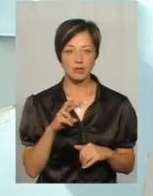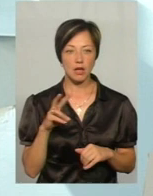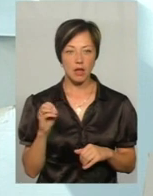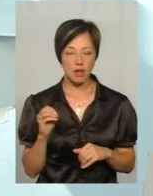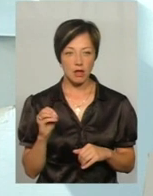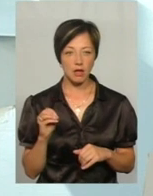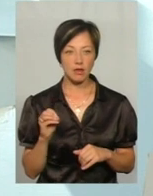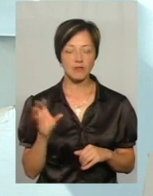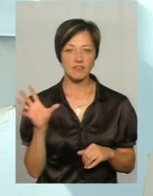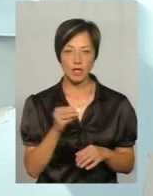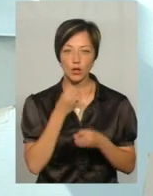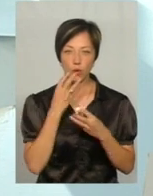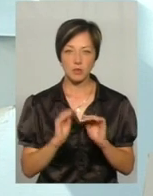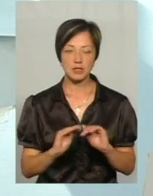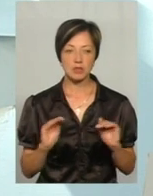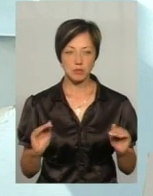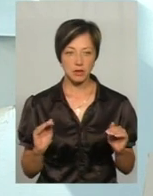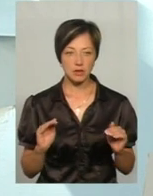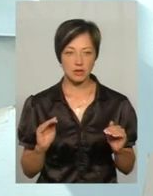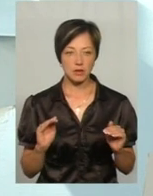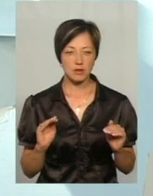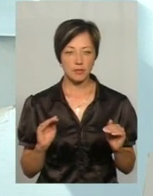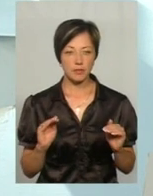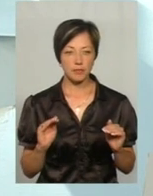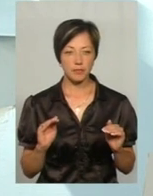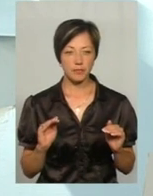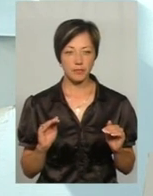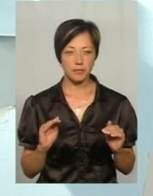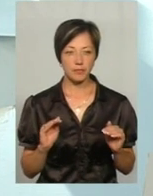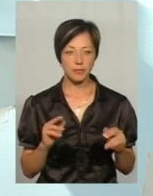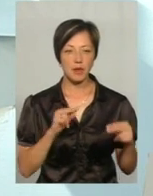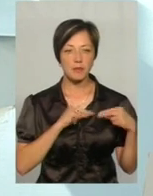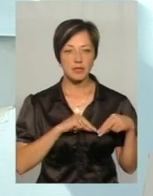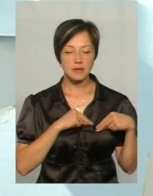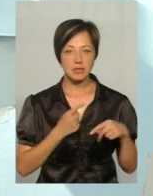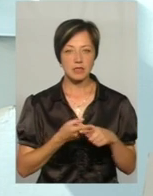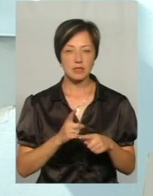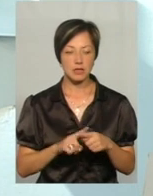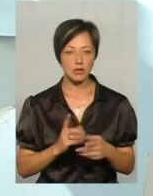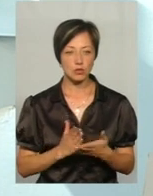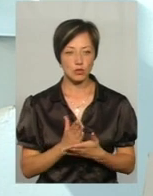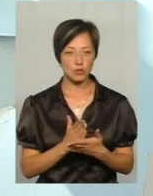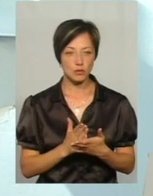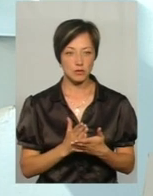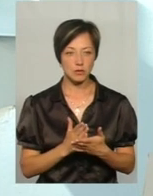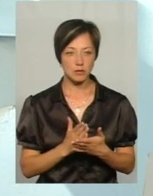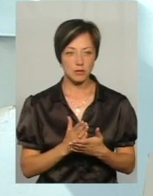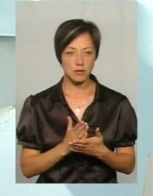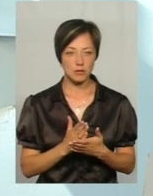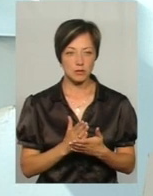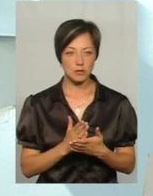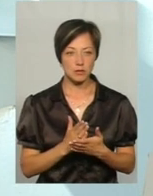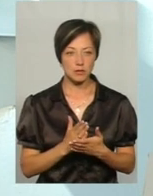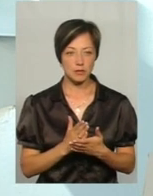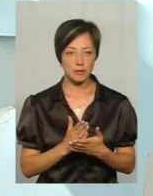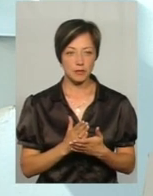добре. Я б сказала, що тут велику роль зіграли саме працівники даної соціальної установи, тому що дітям дуже добре, і